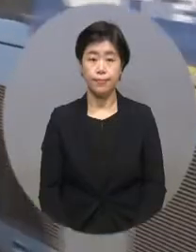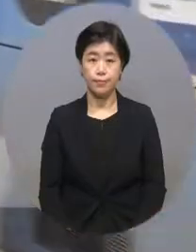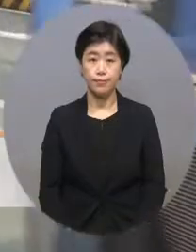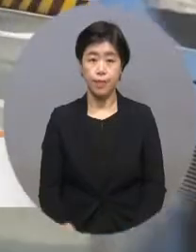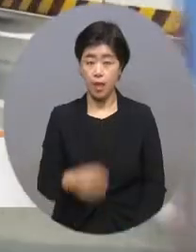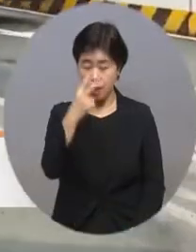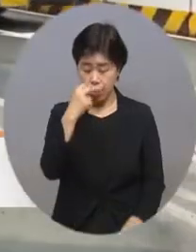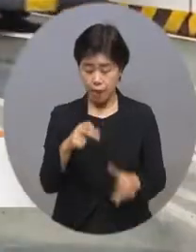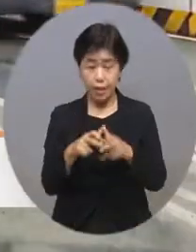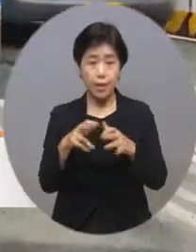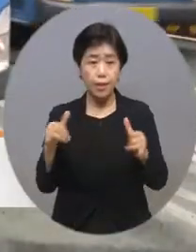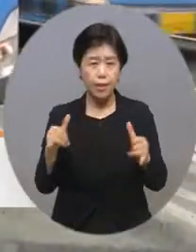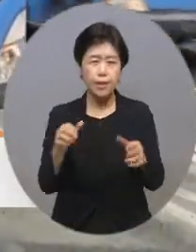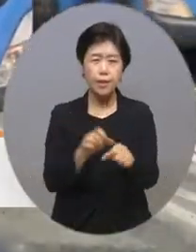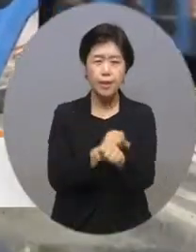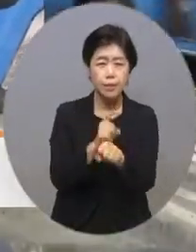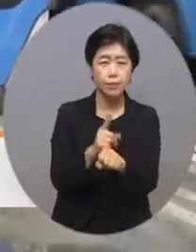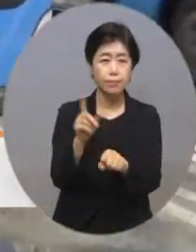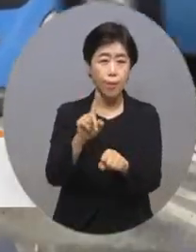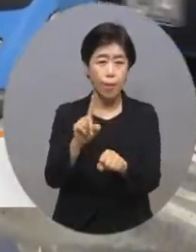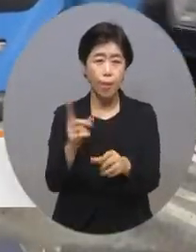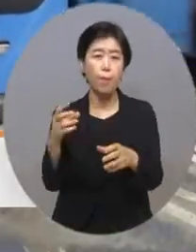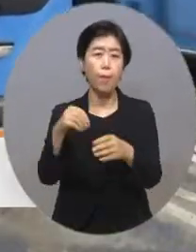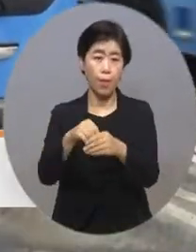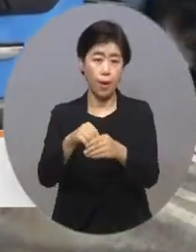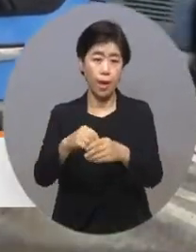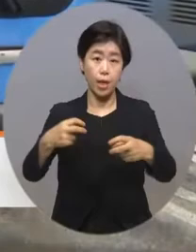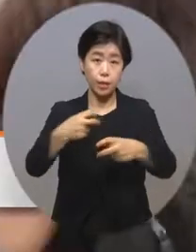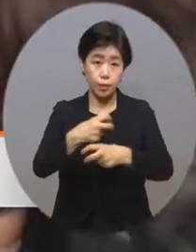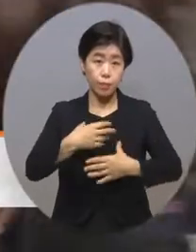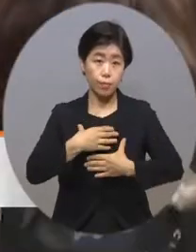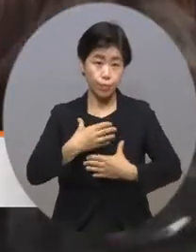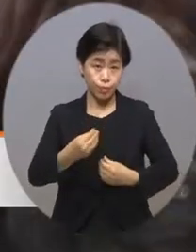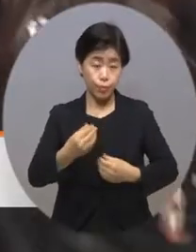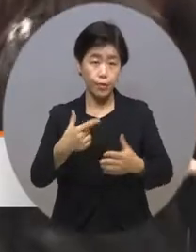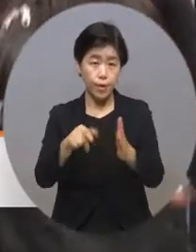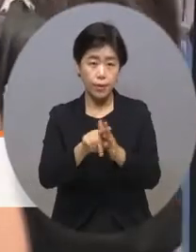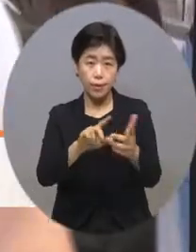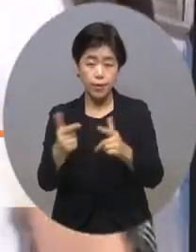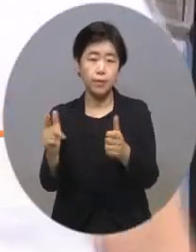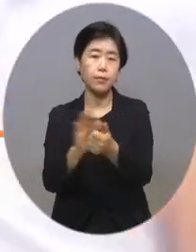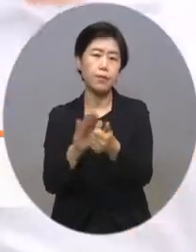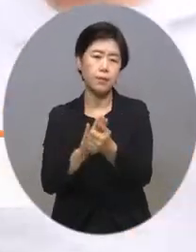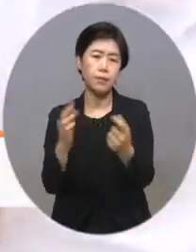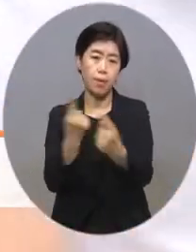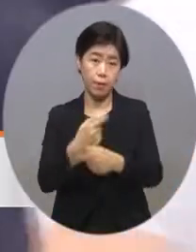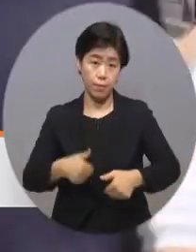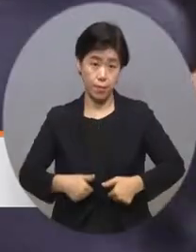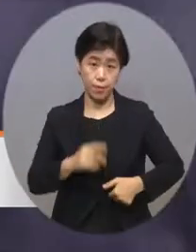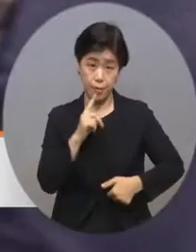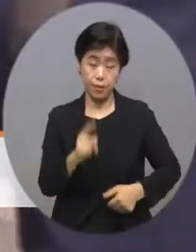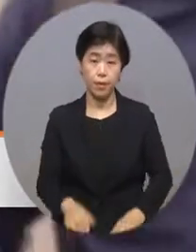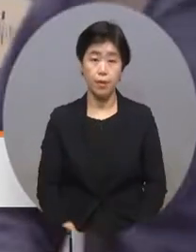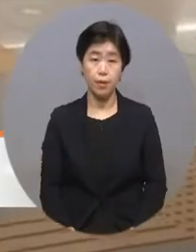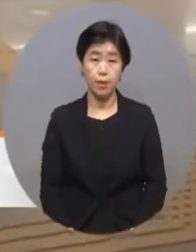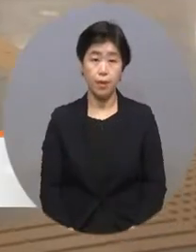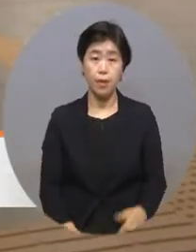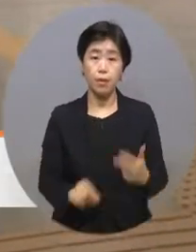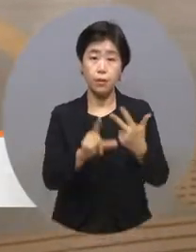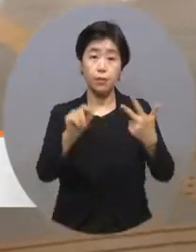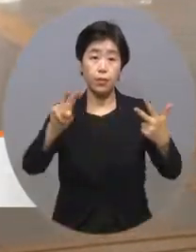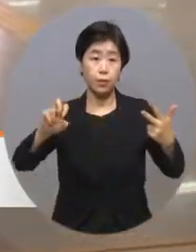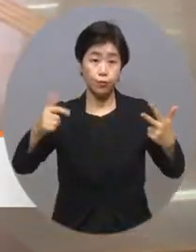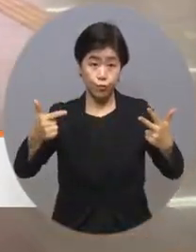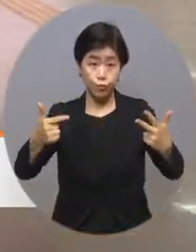시각장애인에 특성을 반영한 대중교통 이용 편의 서비스가 필요하다는 지적이 1 책이 되었습니다 친한 다리 16일 경기